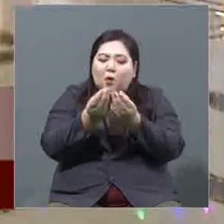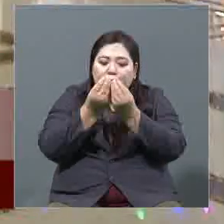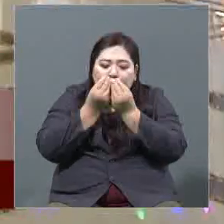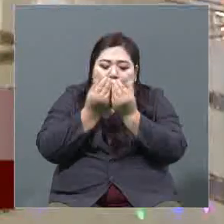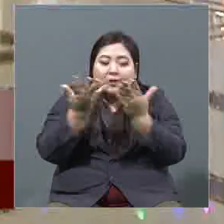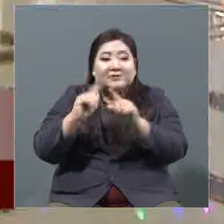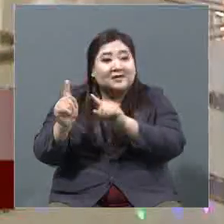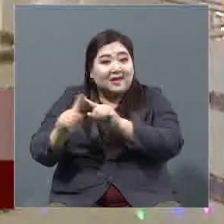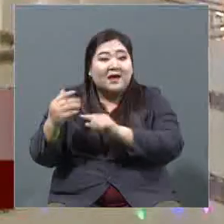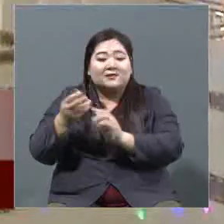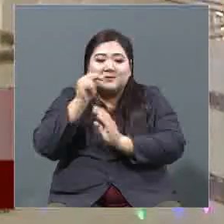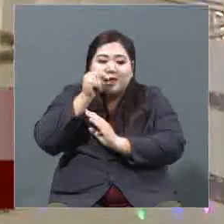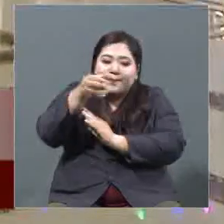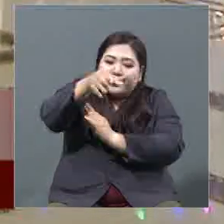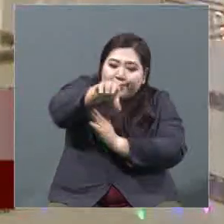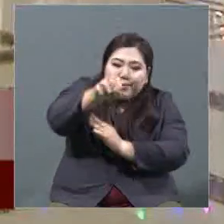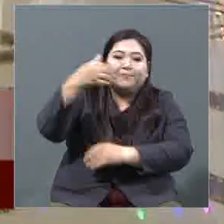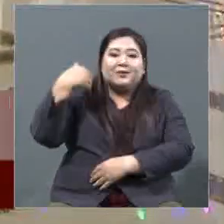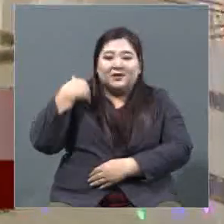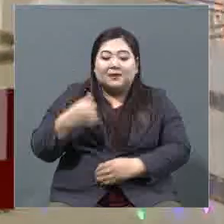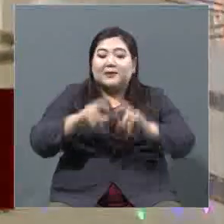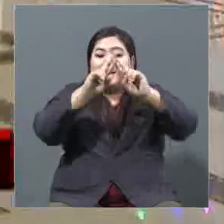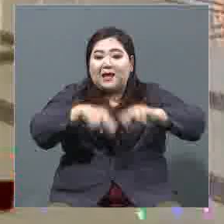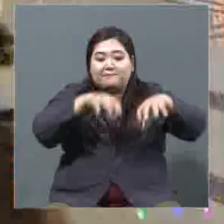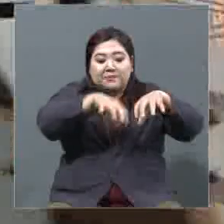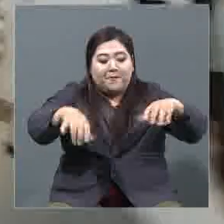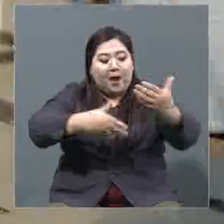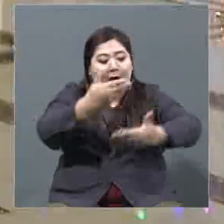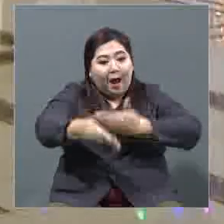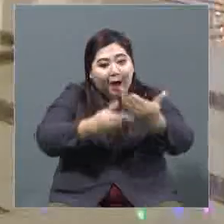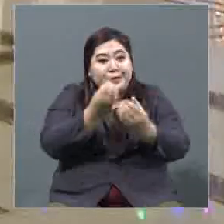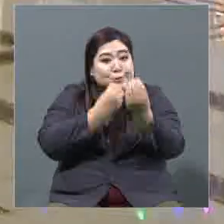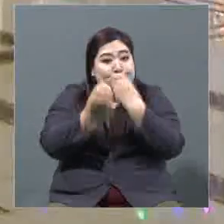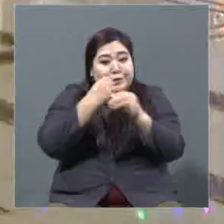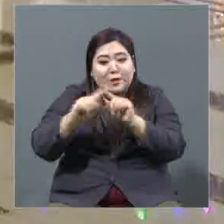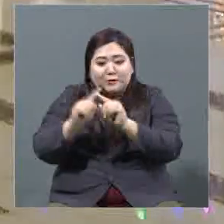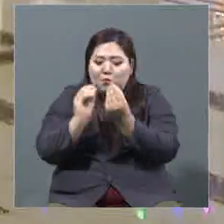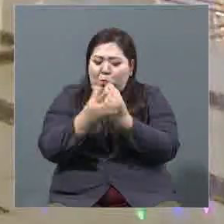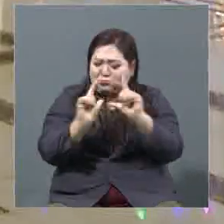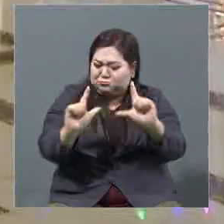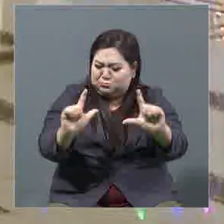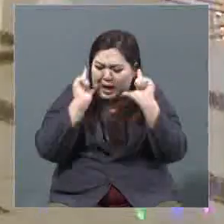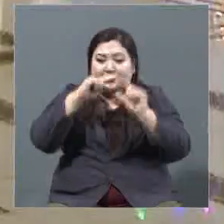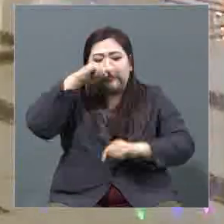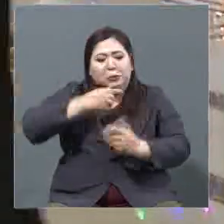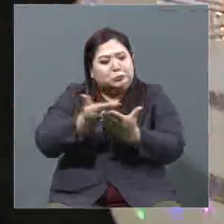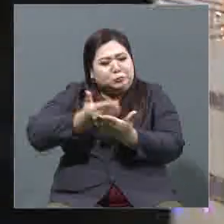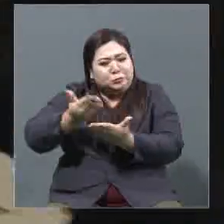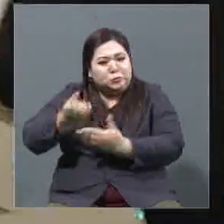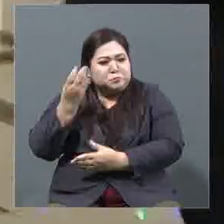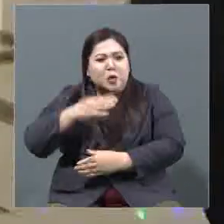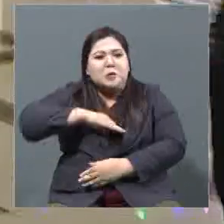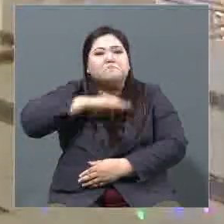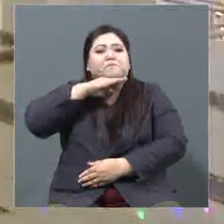ธต่างๆนะคะมาจำหน่ายอาหารเครื่องดื่มแล้วก็ผลไม้ขึ้นชื่อของไทยให้ได้เลือกชิมเลือกซื้อแบบจุใจนะคะเป็น